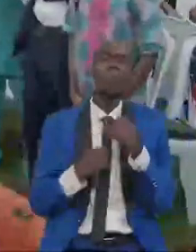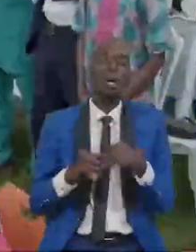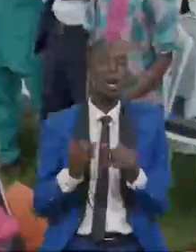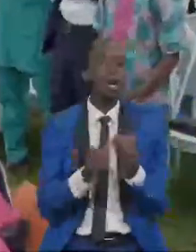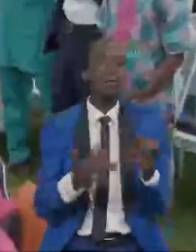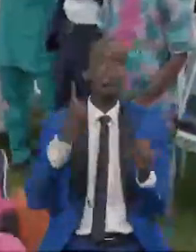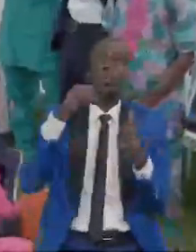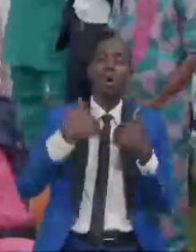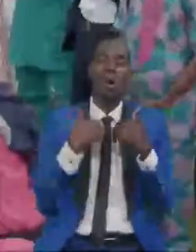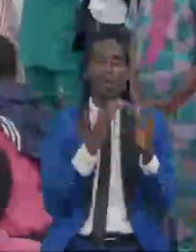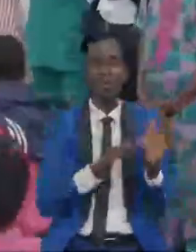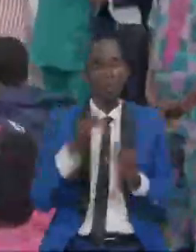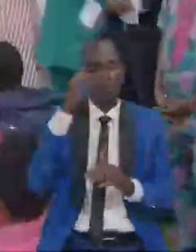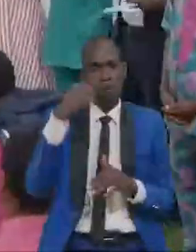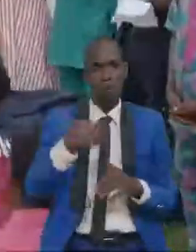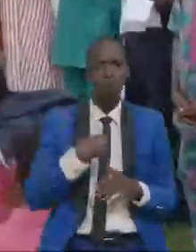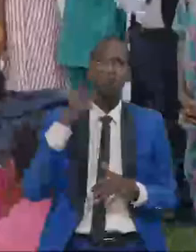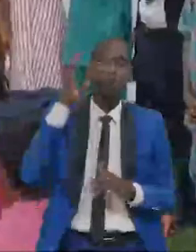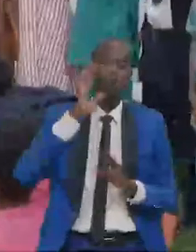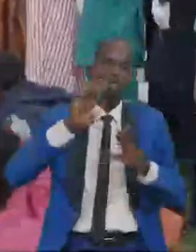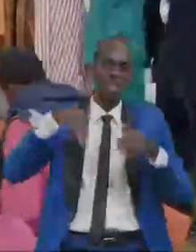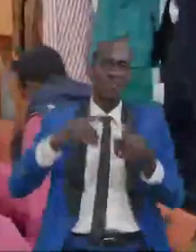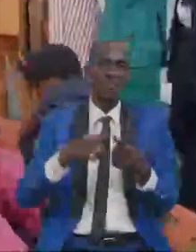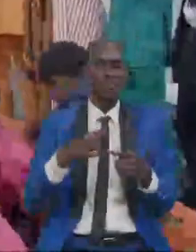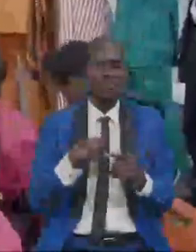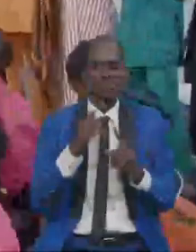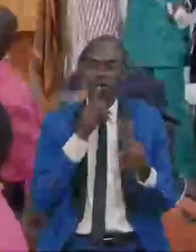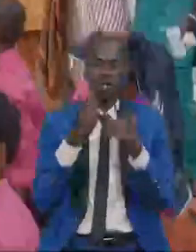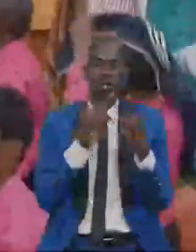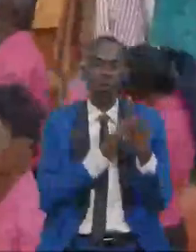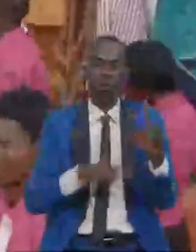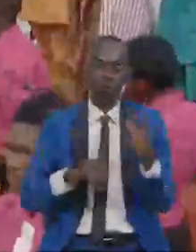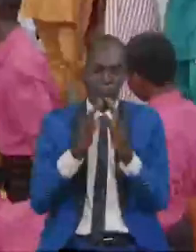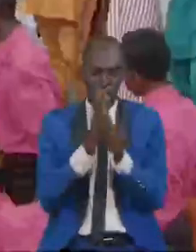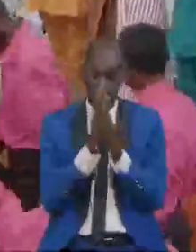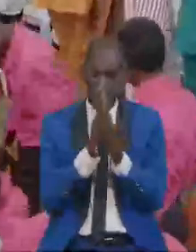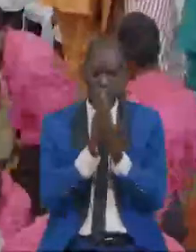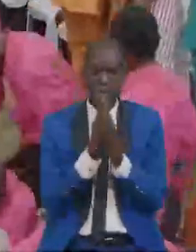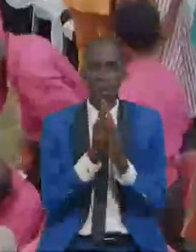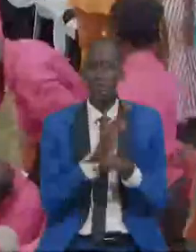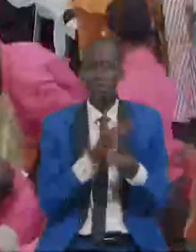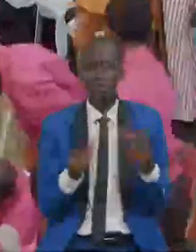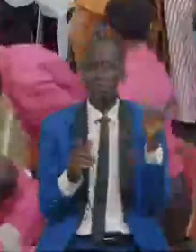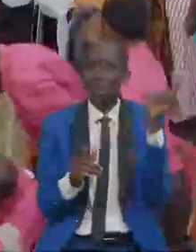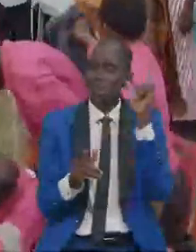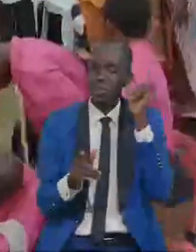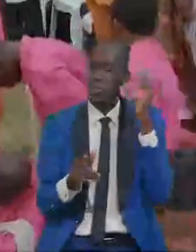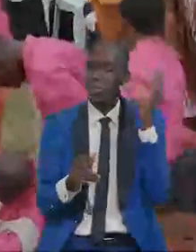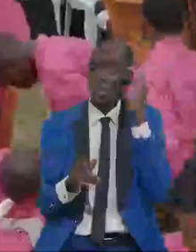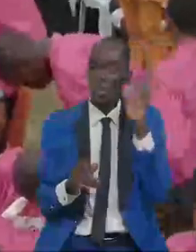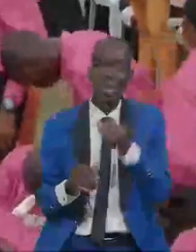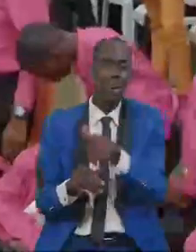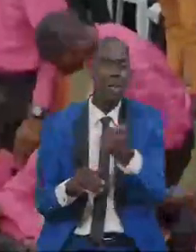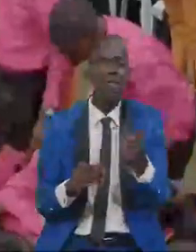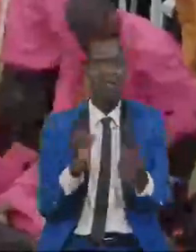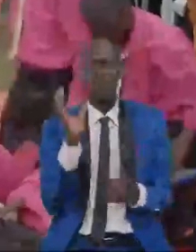Et tout ce que tu as pour moi, Seigneur, tu vas me le donner. Ouvre ta bouche et parle à Dieu maintenant. N'écoute aucune autre